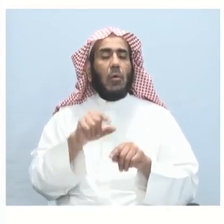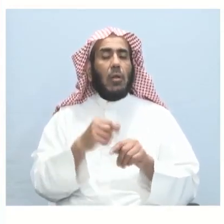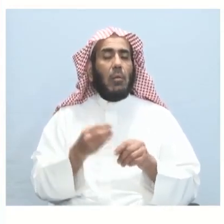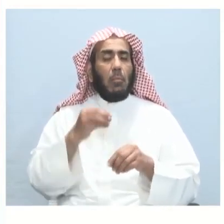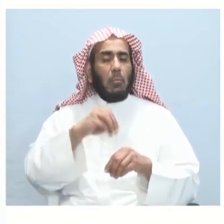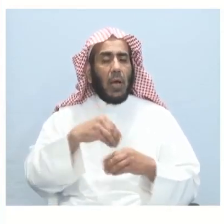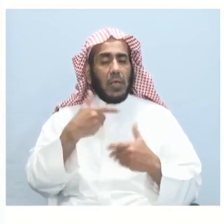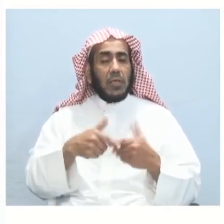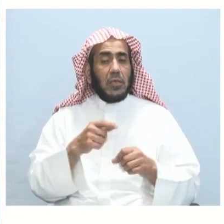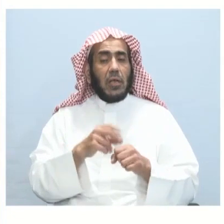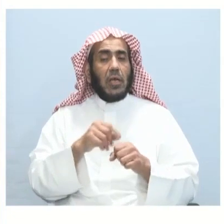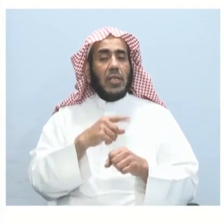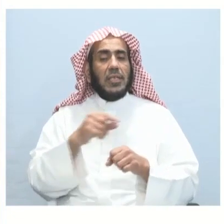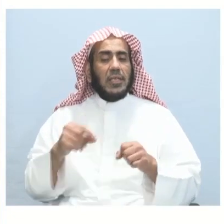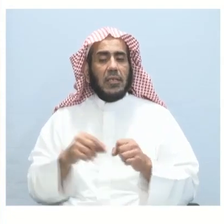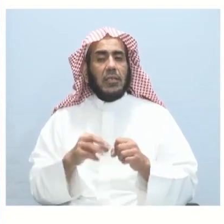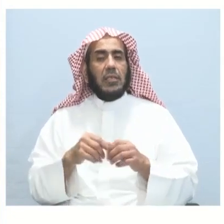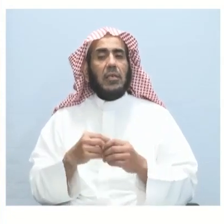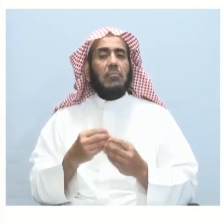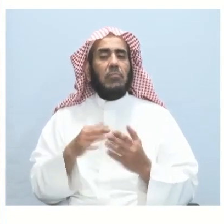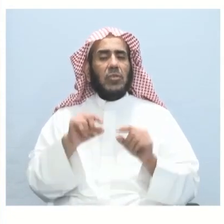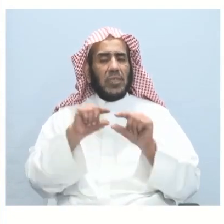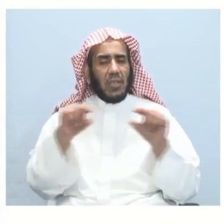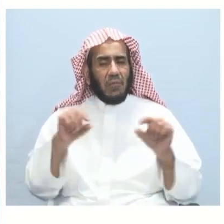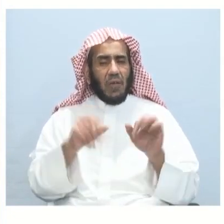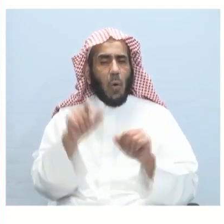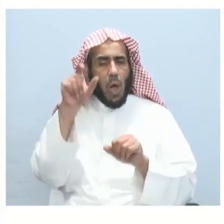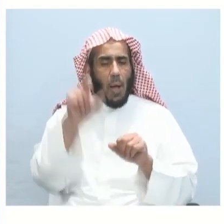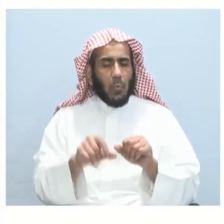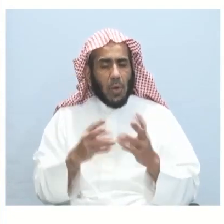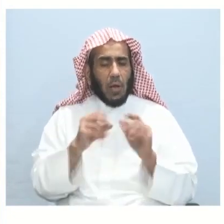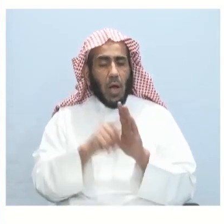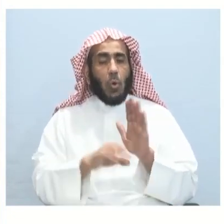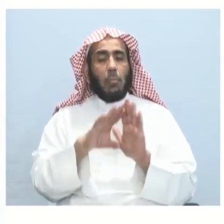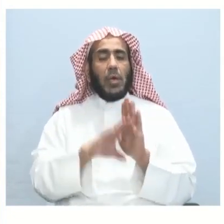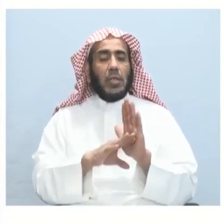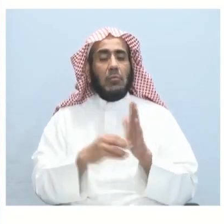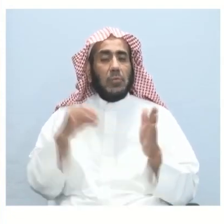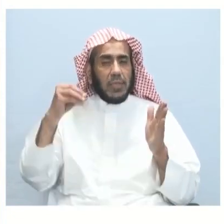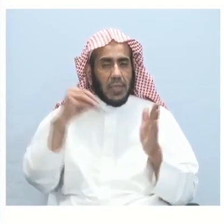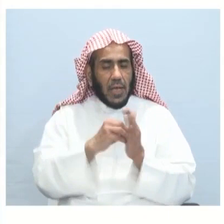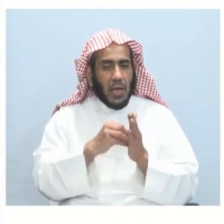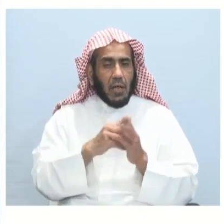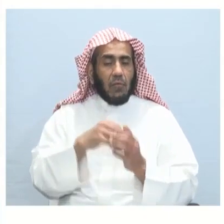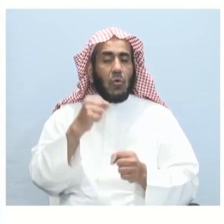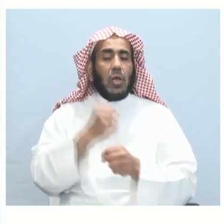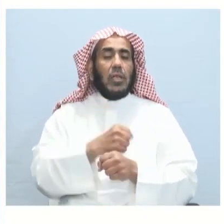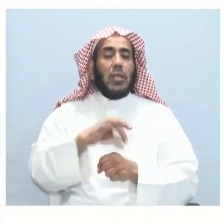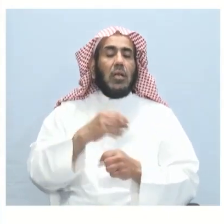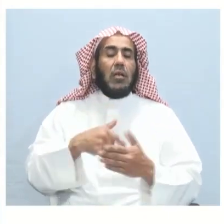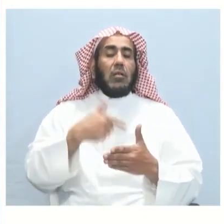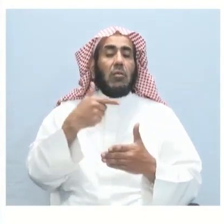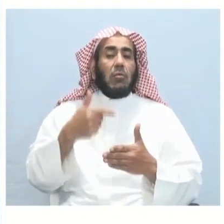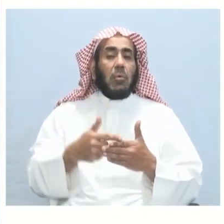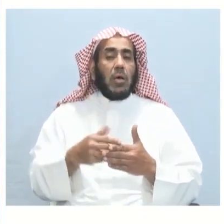بعد انشائه هذه السلسله هي صف او عمود من الارقام او البيانات يتم ادخالها في ورقه العمل ثم